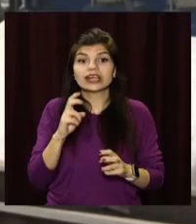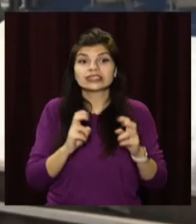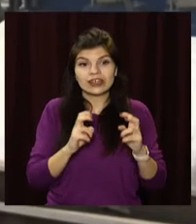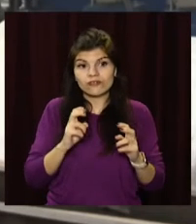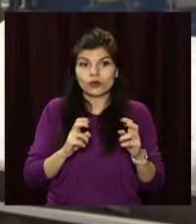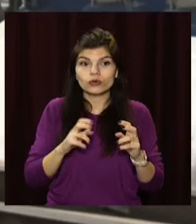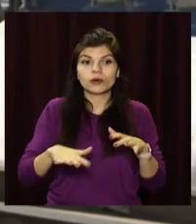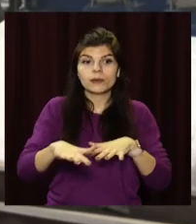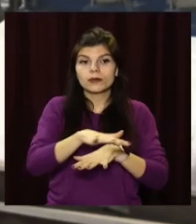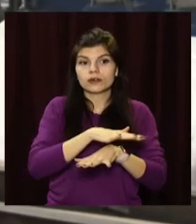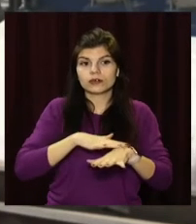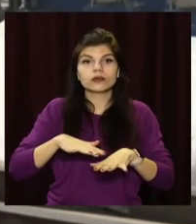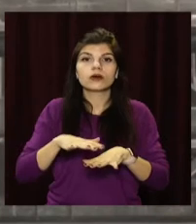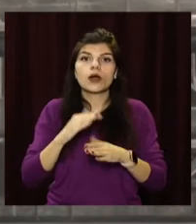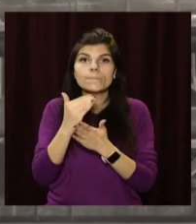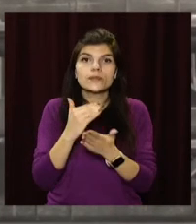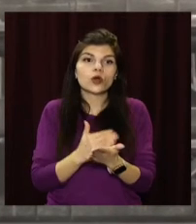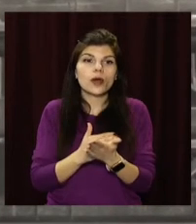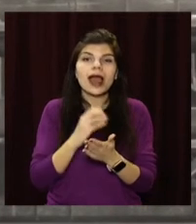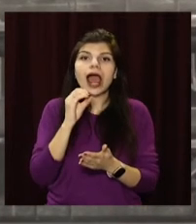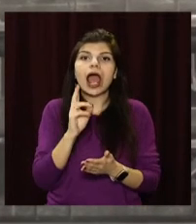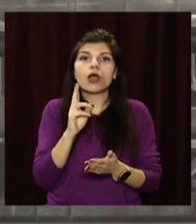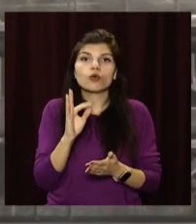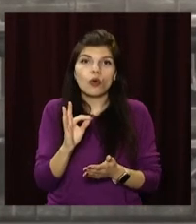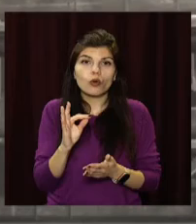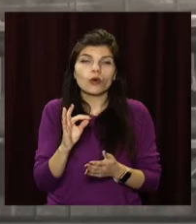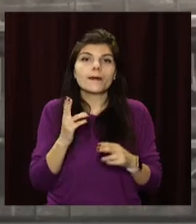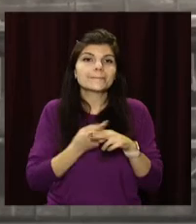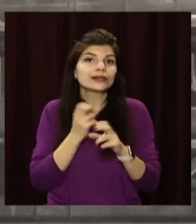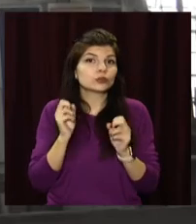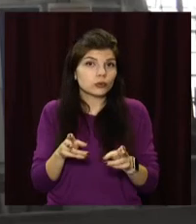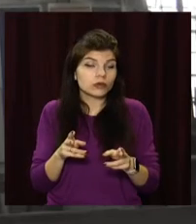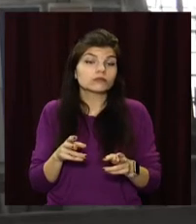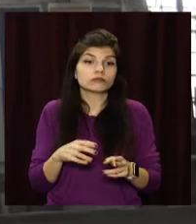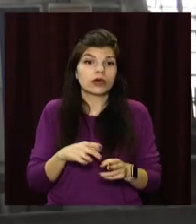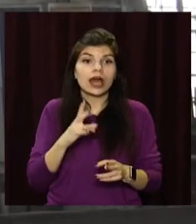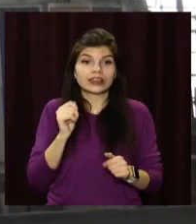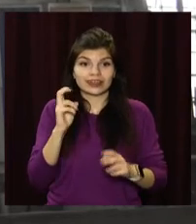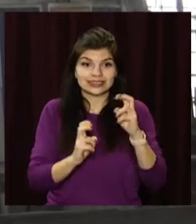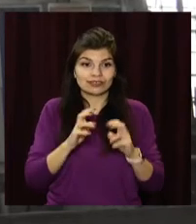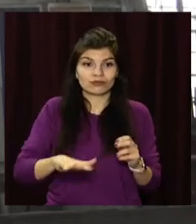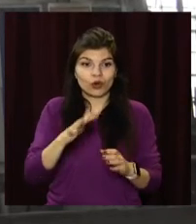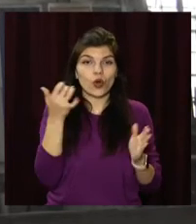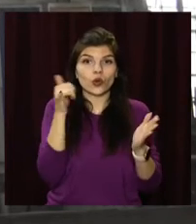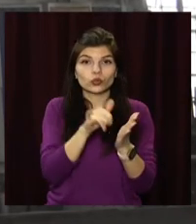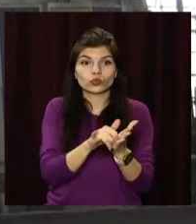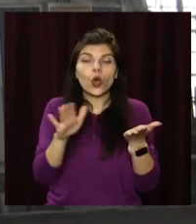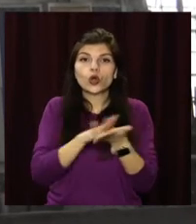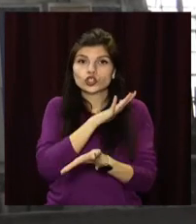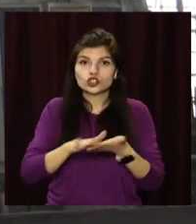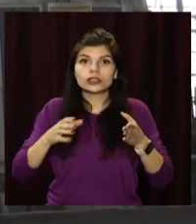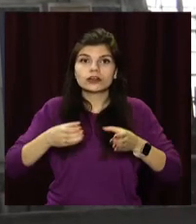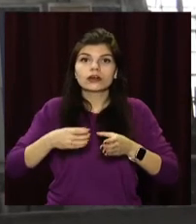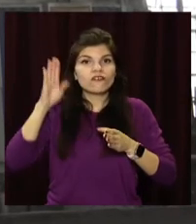10 учасників міської комплексної програми екобезпеки. Зокрема, на підприємстві встановили систему очистки стічних